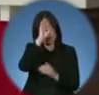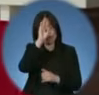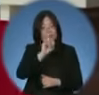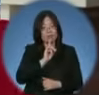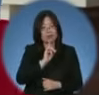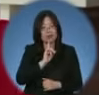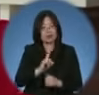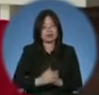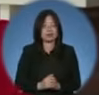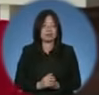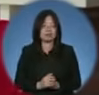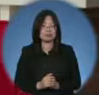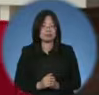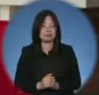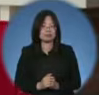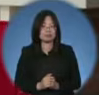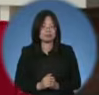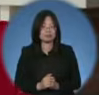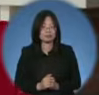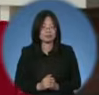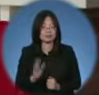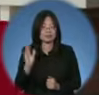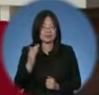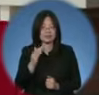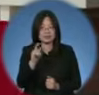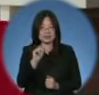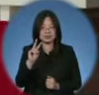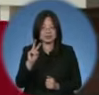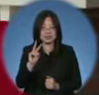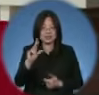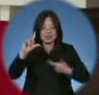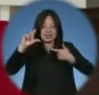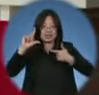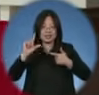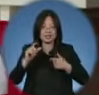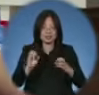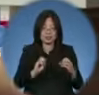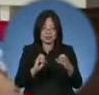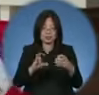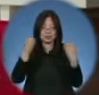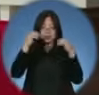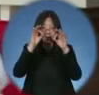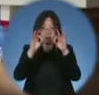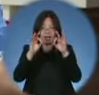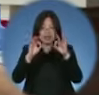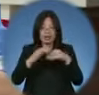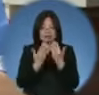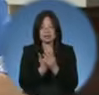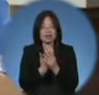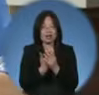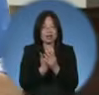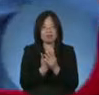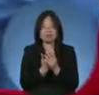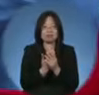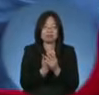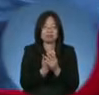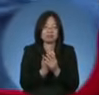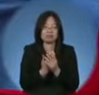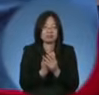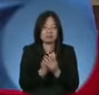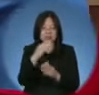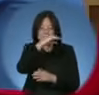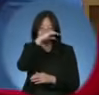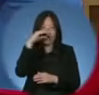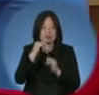병적화시켜버리거든요. 정상, 요즘에 텔레비전 나와서 토크쇼 하는 거 보면 다 비정상이에요.